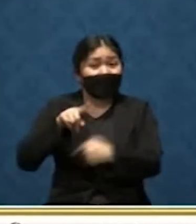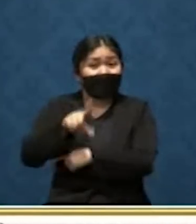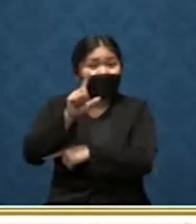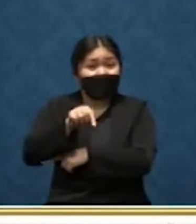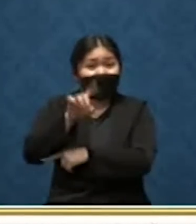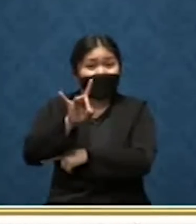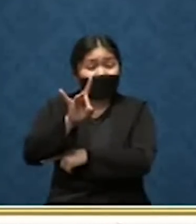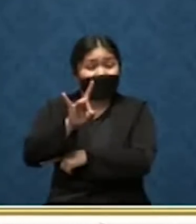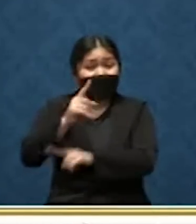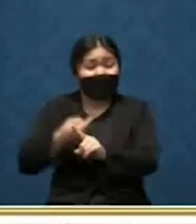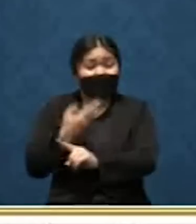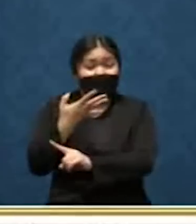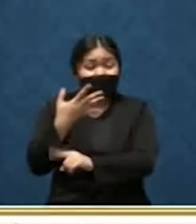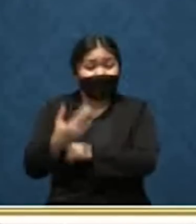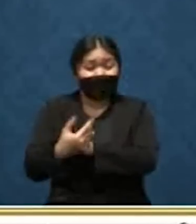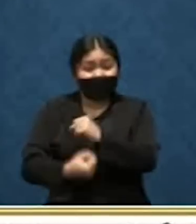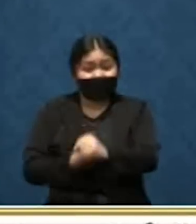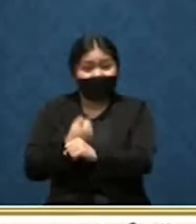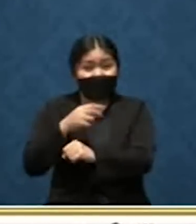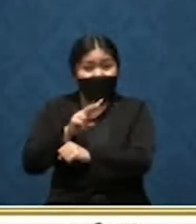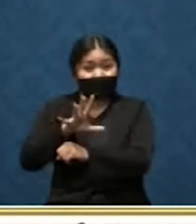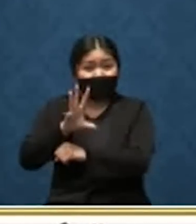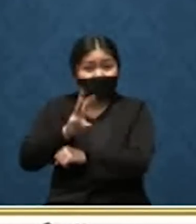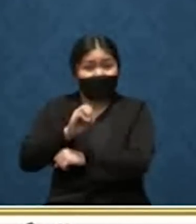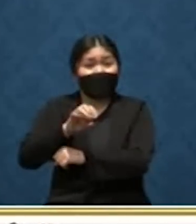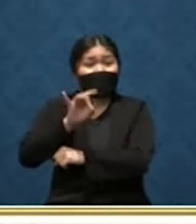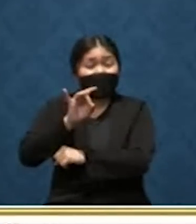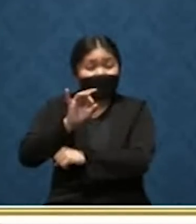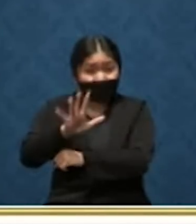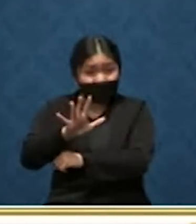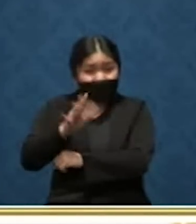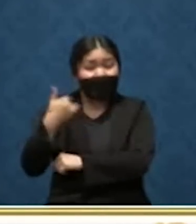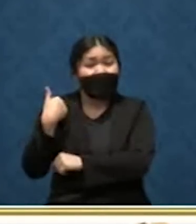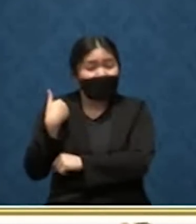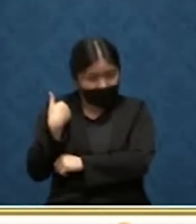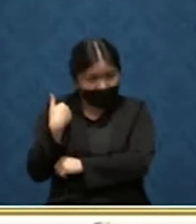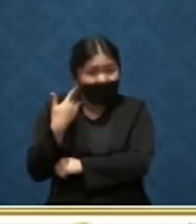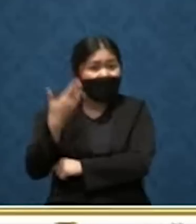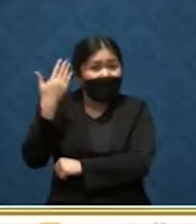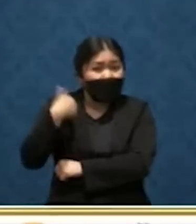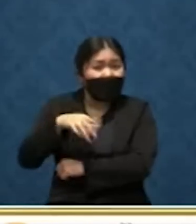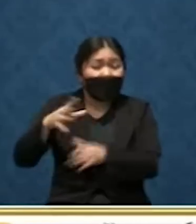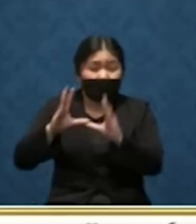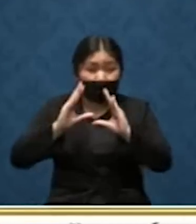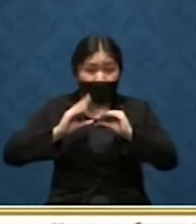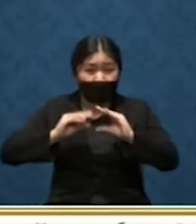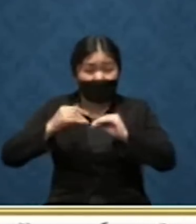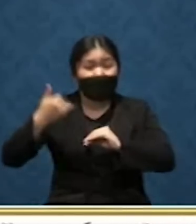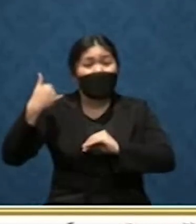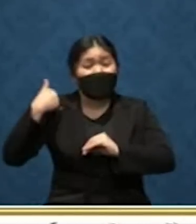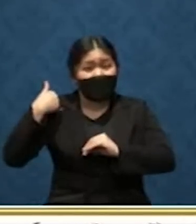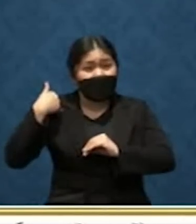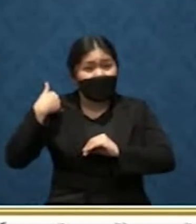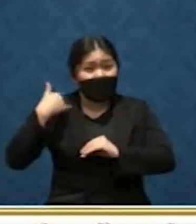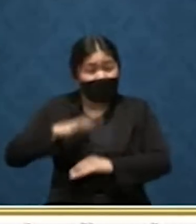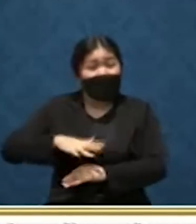28 เมษา 65 ผมมีชาวเลขที่พวกท่านประชุมกันอยู่ไม่น่าเชื่อเลยครับว่าผลเ